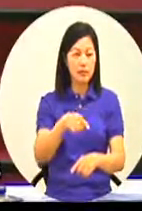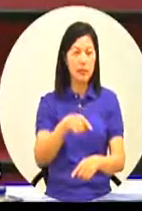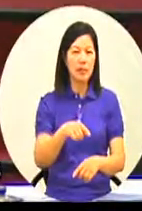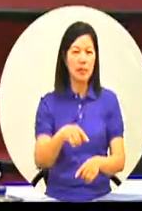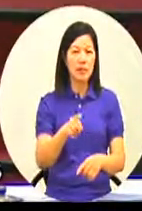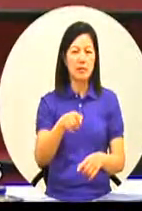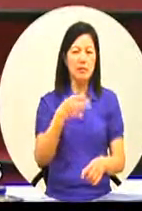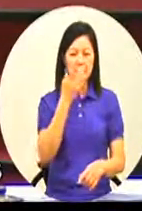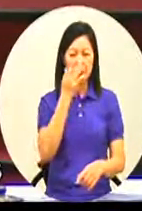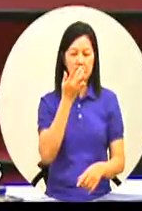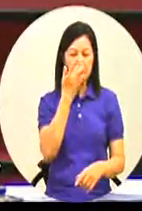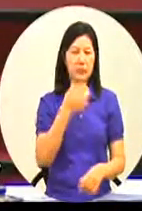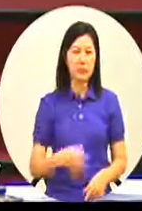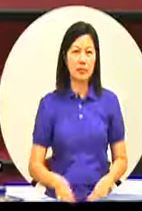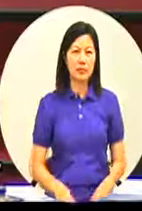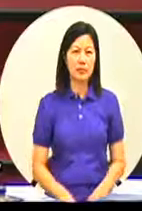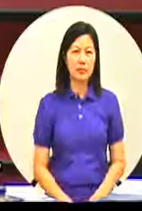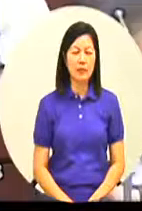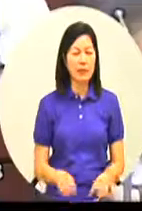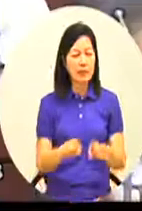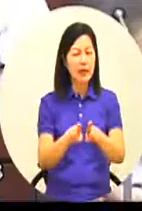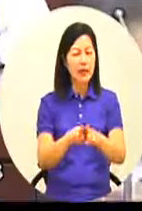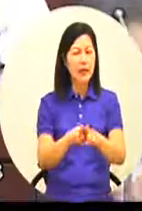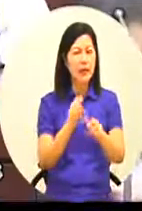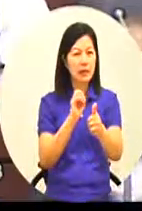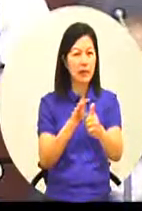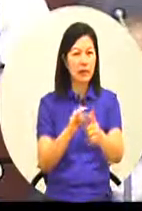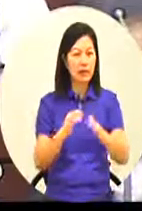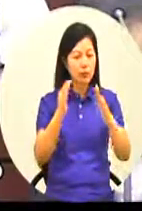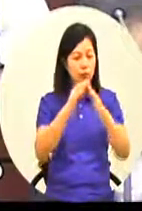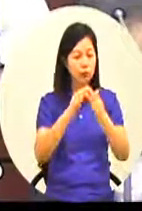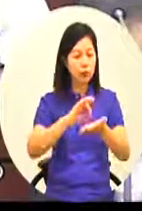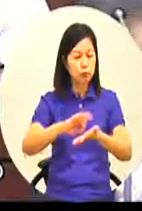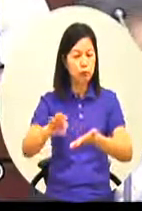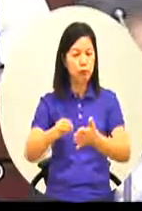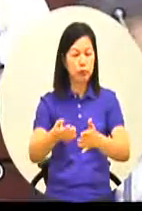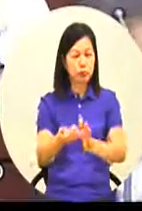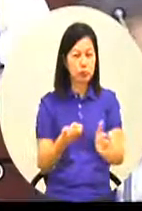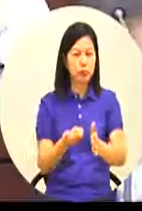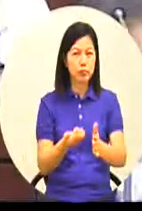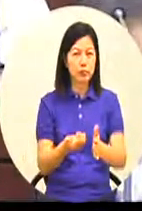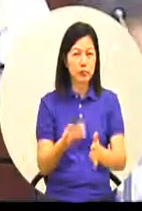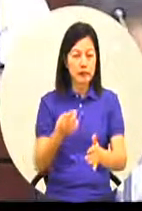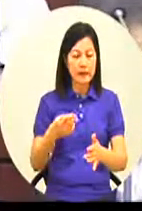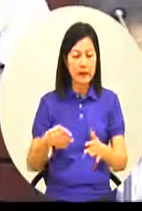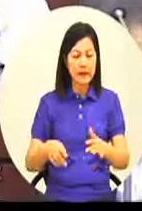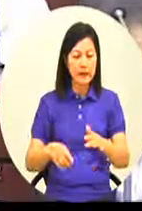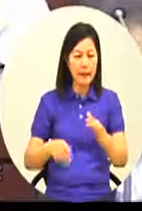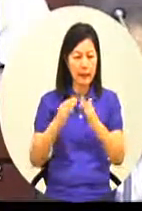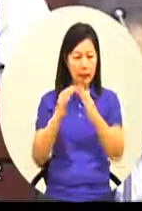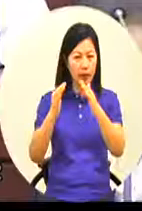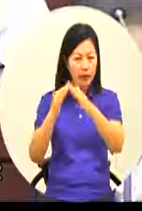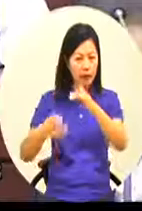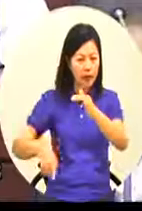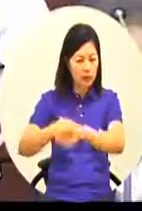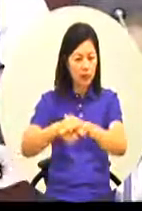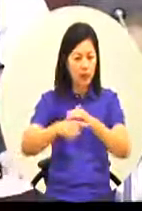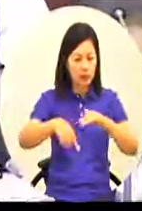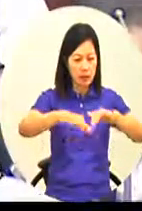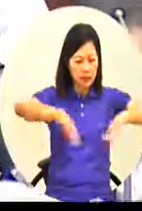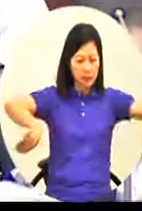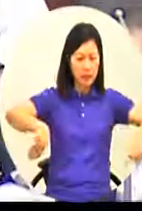一般咧讲吼，一般咧讲就是讲你咧房屋咧使用的时阵，含违建这个部分吼，应该是拆开的